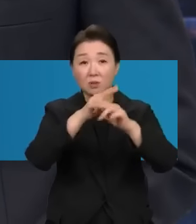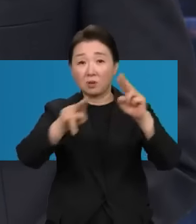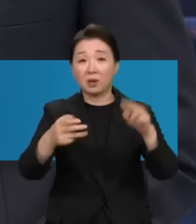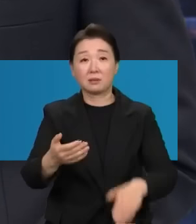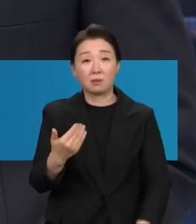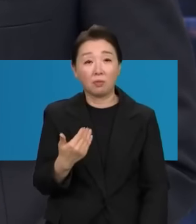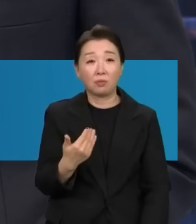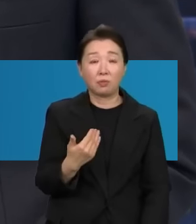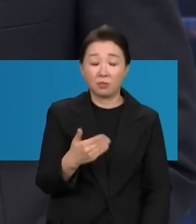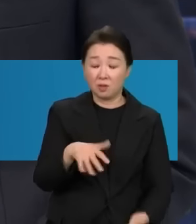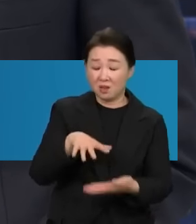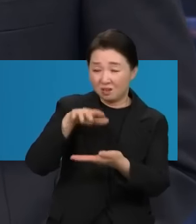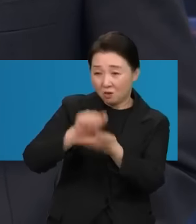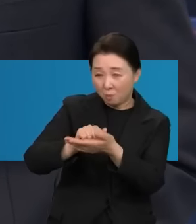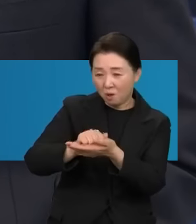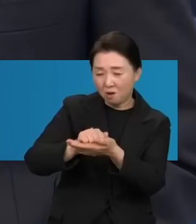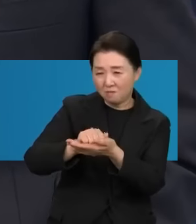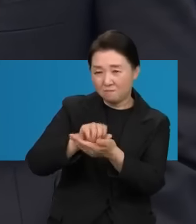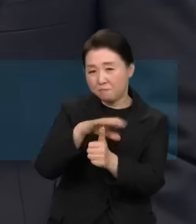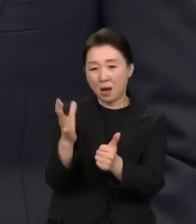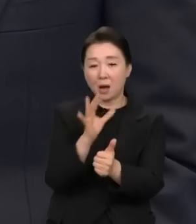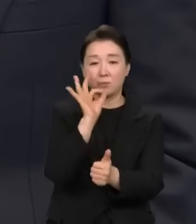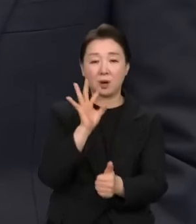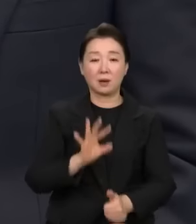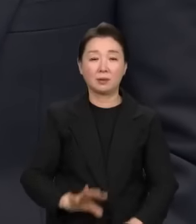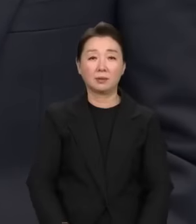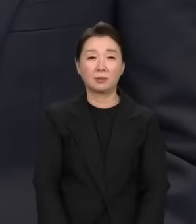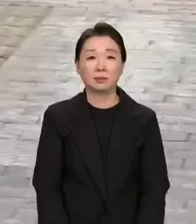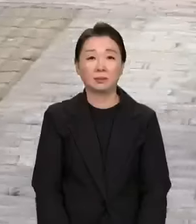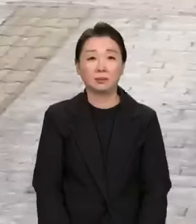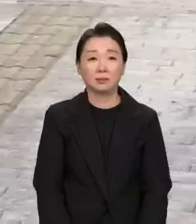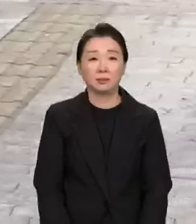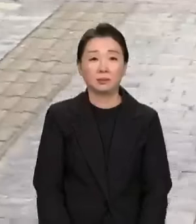전엔 점거를 풀 수 없다는 입장입니다. 한민정 기자입니다.